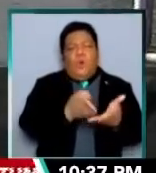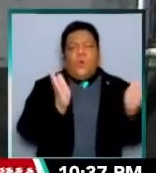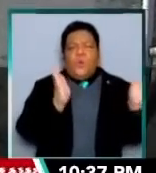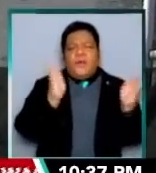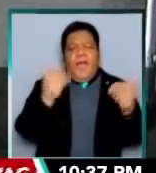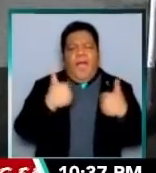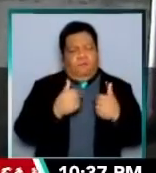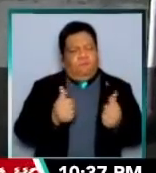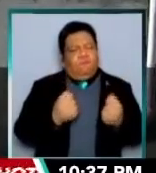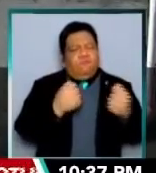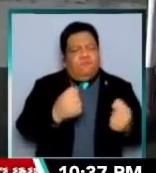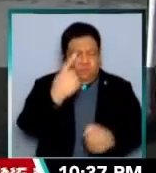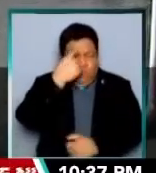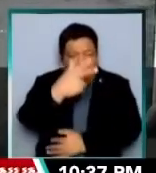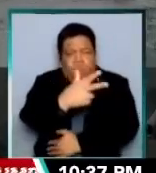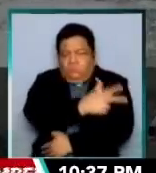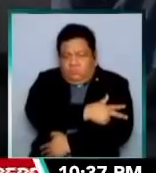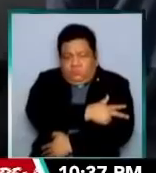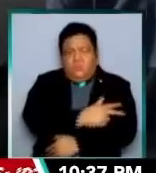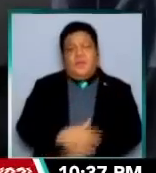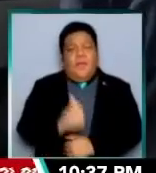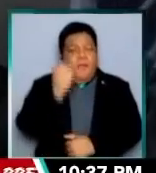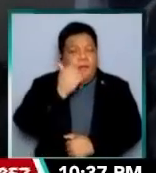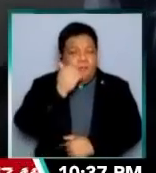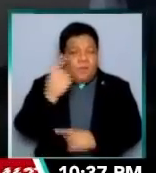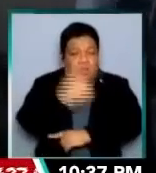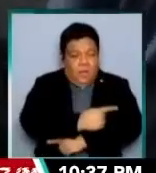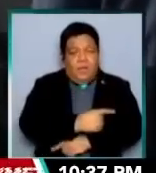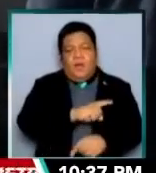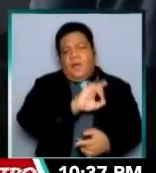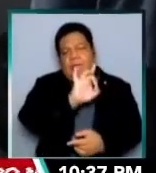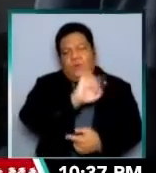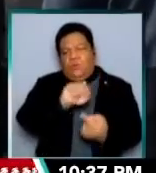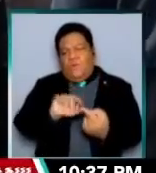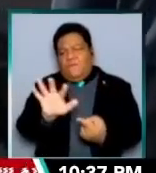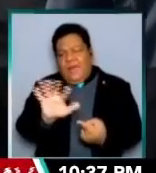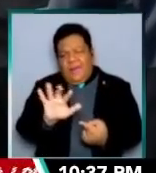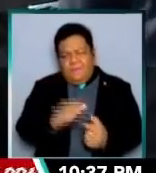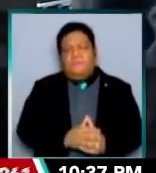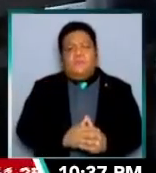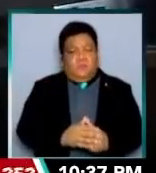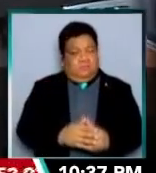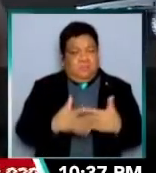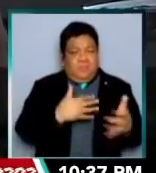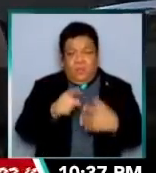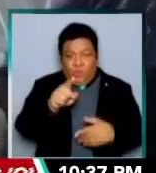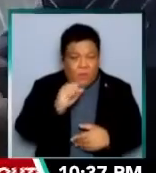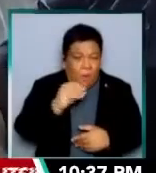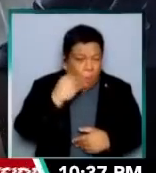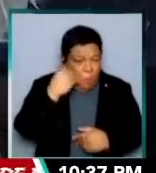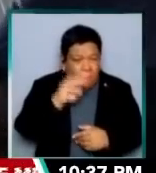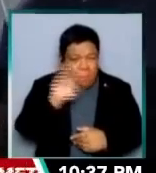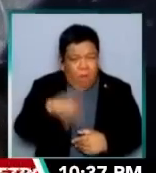ng umaga bukas. Araw-araw daw itong gagawin hanggang alas 5 ng hapon at bukas din kahit sa mga hindi taga Maynila. Dalhin